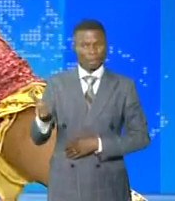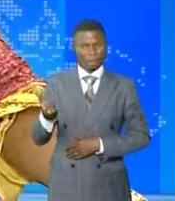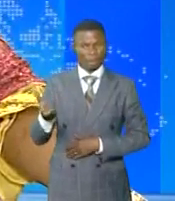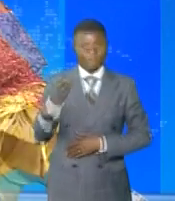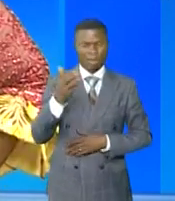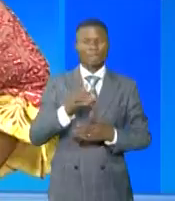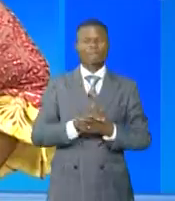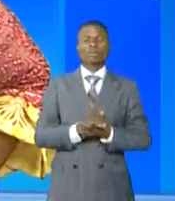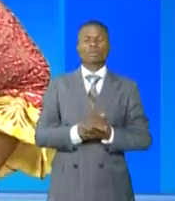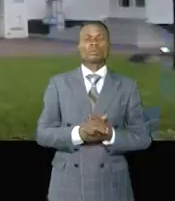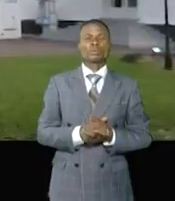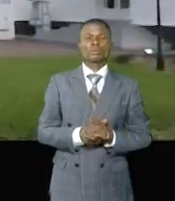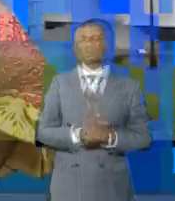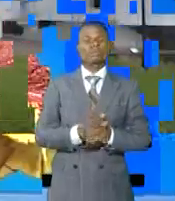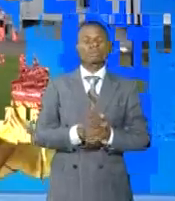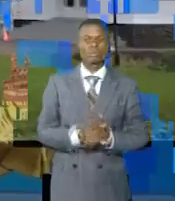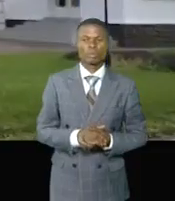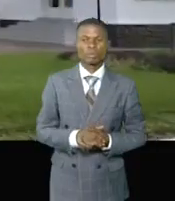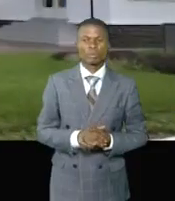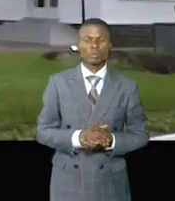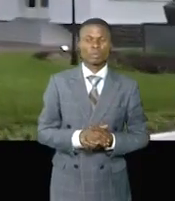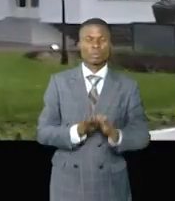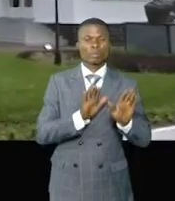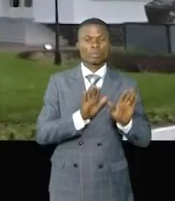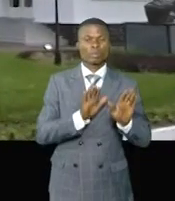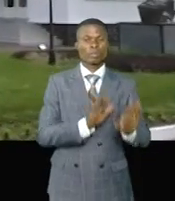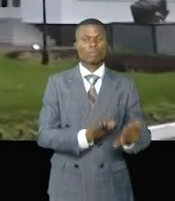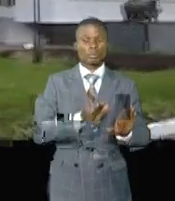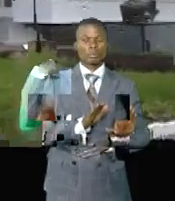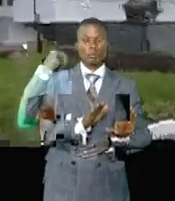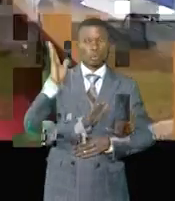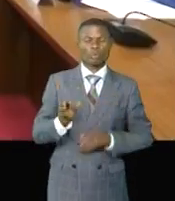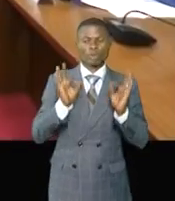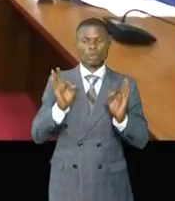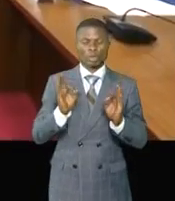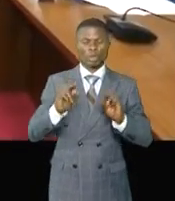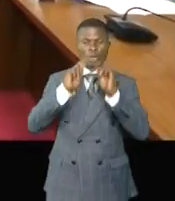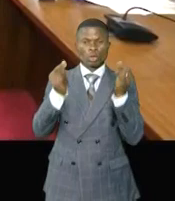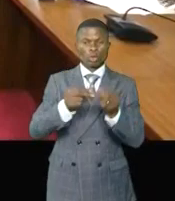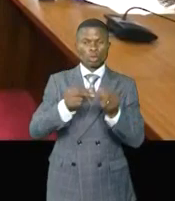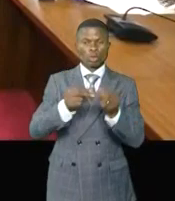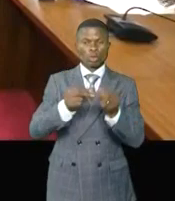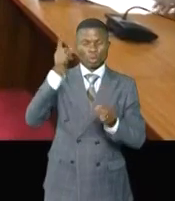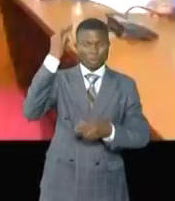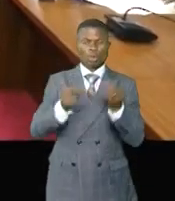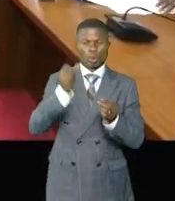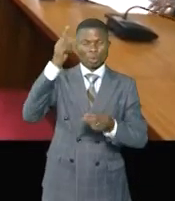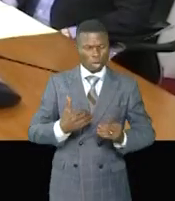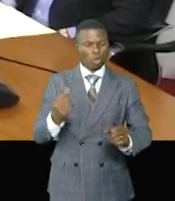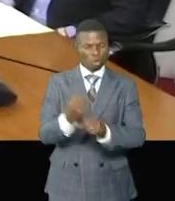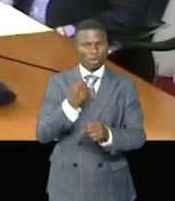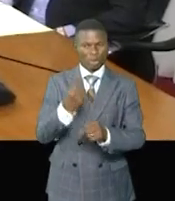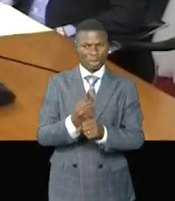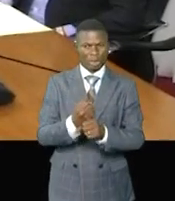Voilà, et Pompomba. Dans l'attente du nouveau gouvernement, l'équipe Ilunkamba continue à assurer le service pour